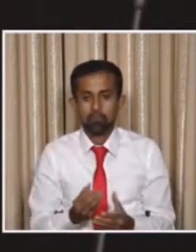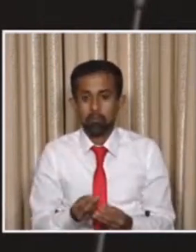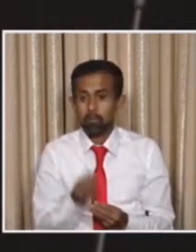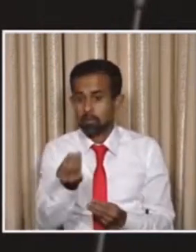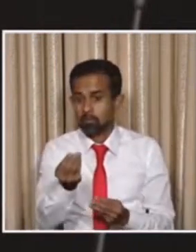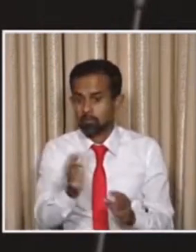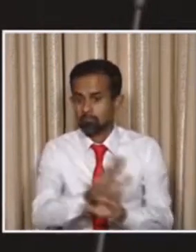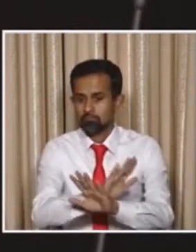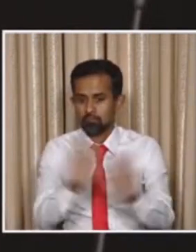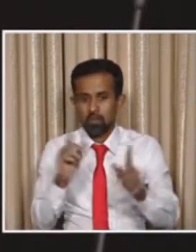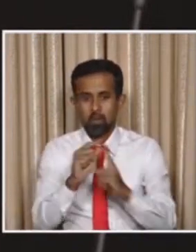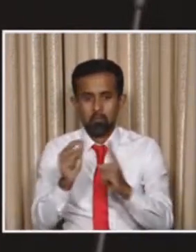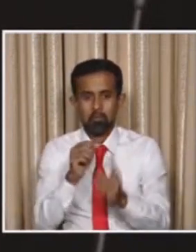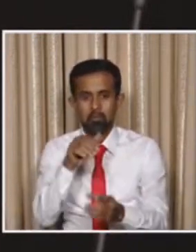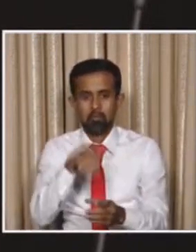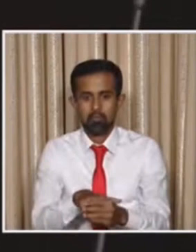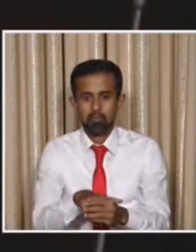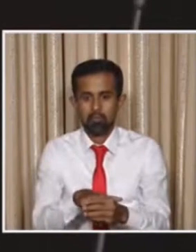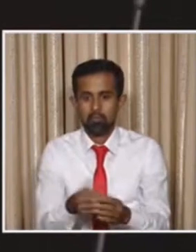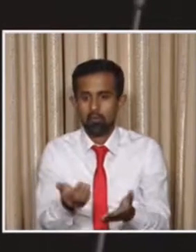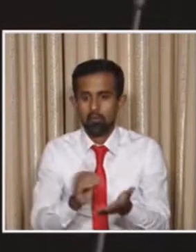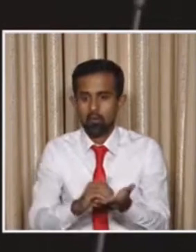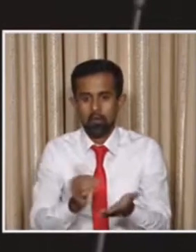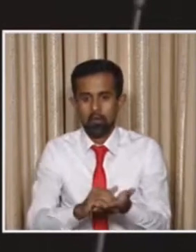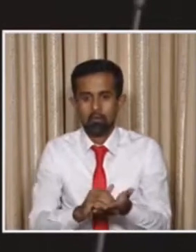me parliamentuwa thula nawata